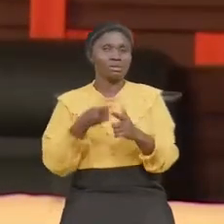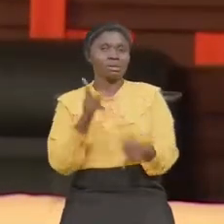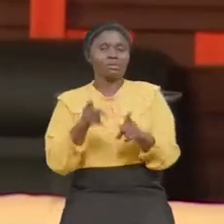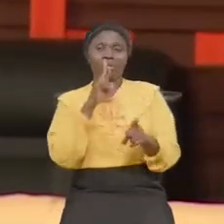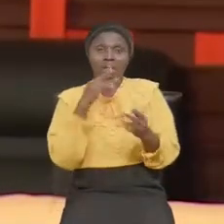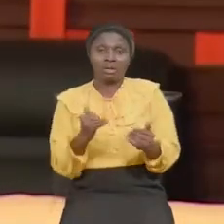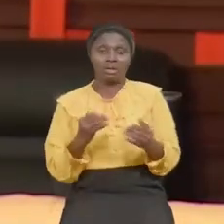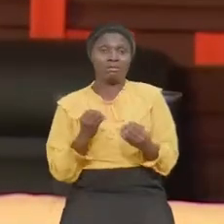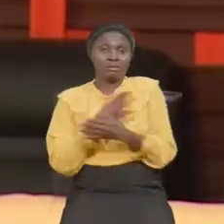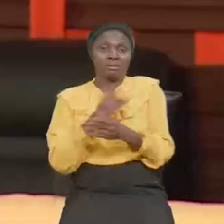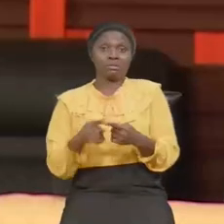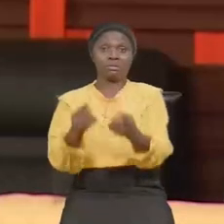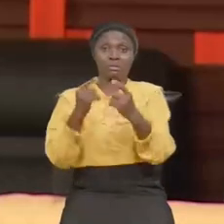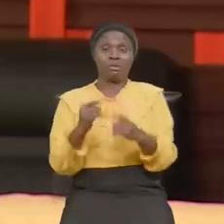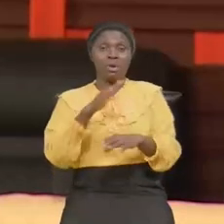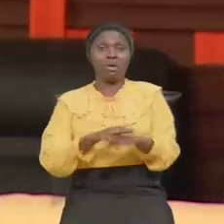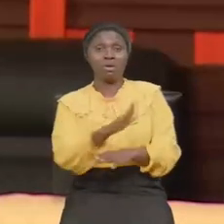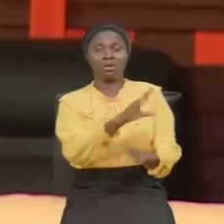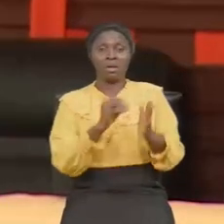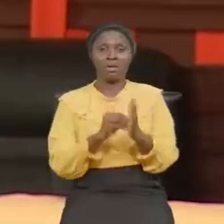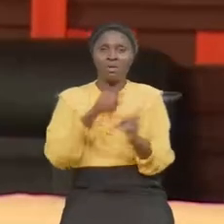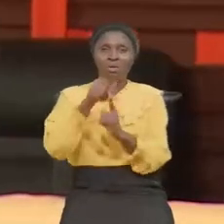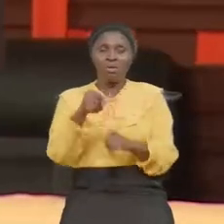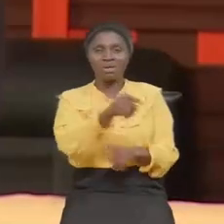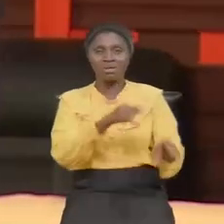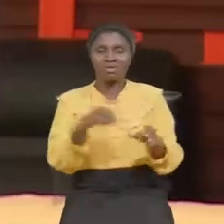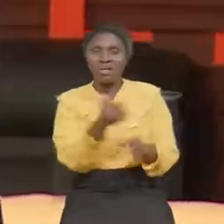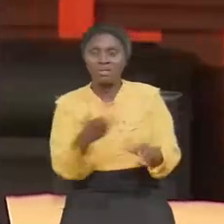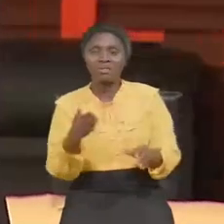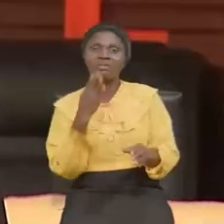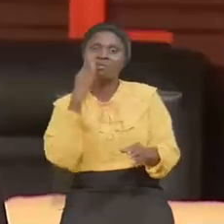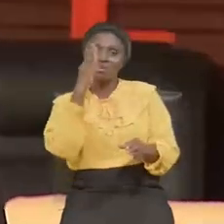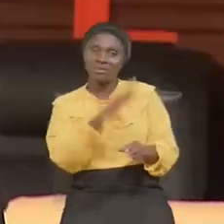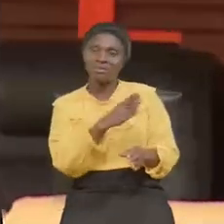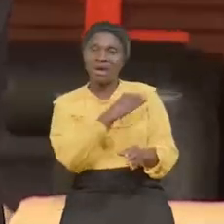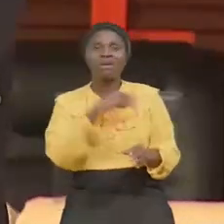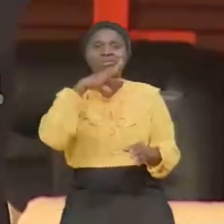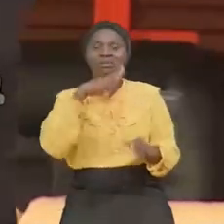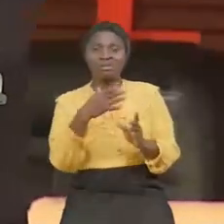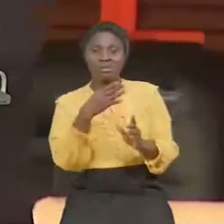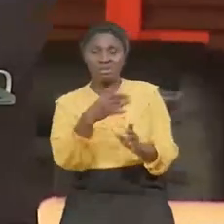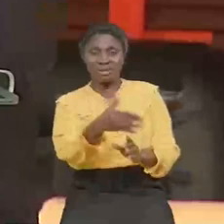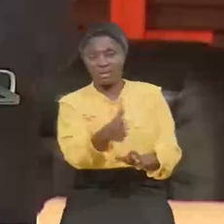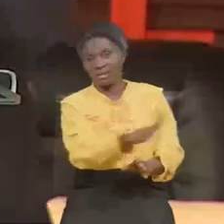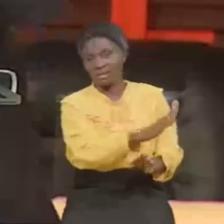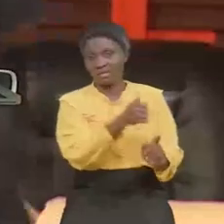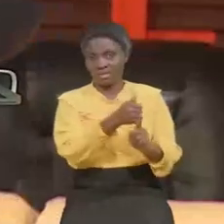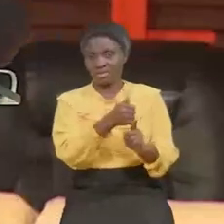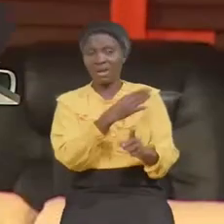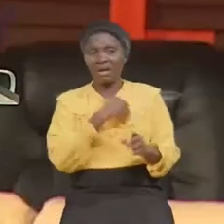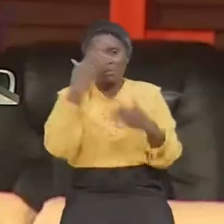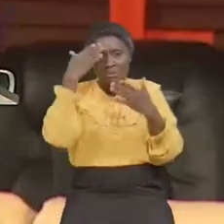ouvertement. Eux-mêmes, quand ils font quelque chose de mauvais, et ils se sont corrompus, et vous ne savez même pas, est-ce qu'ils prêchent